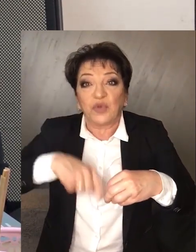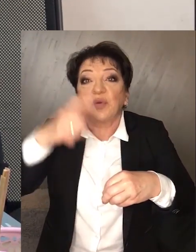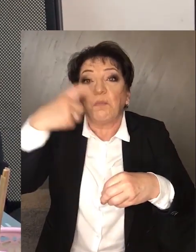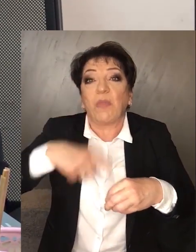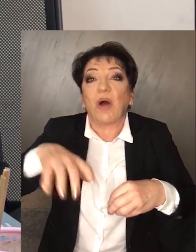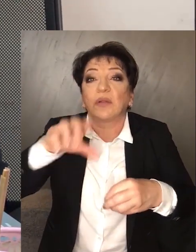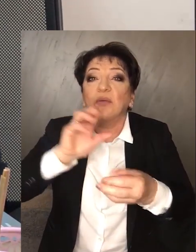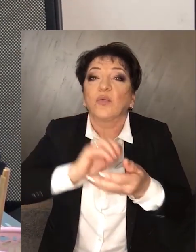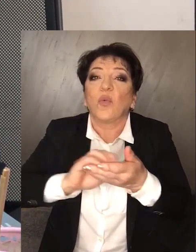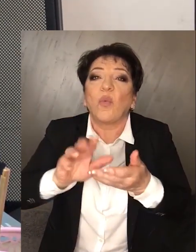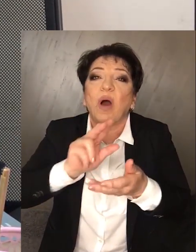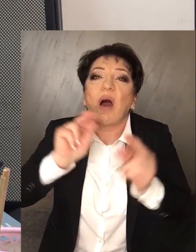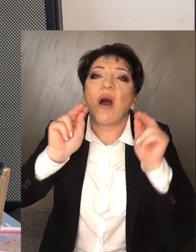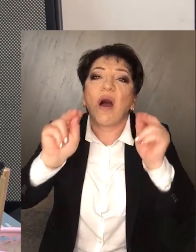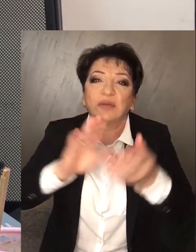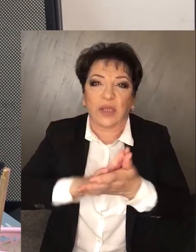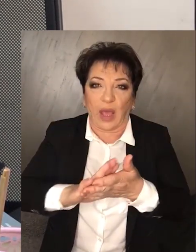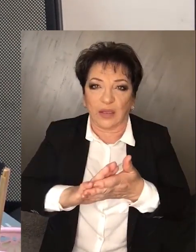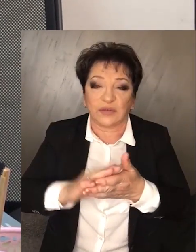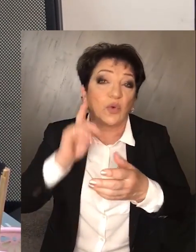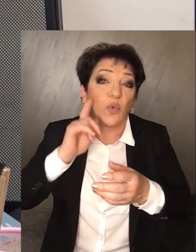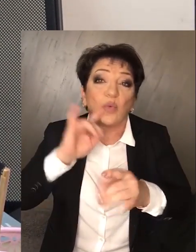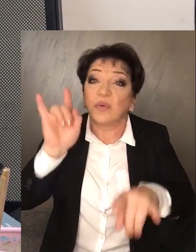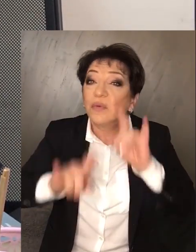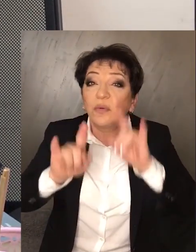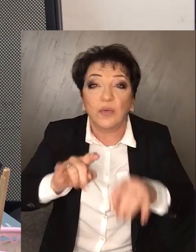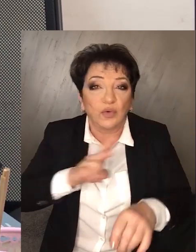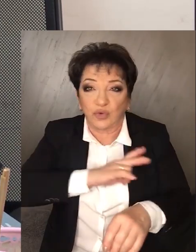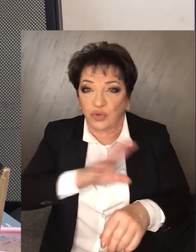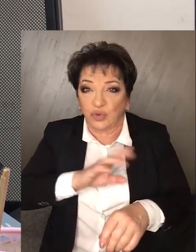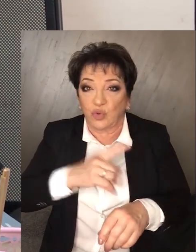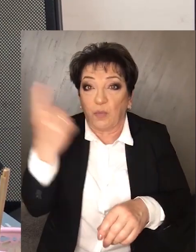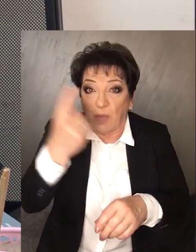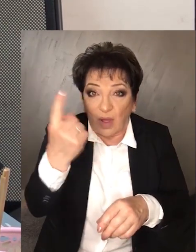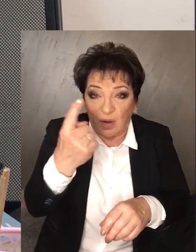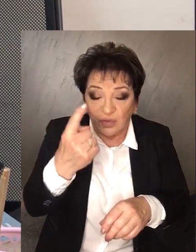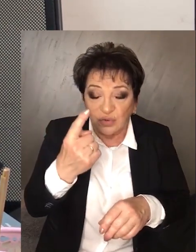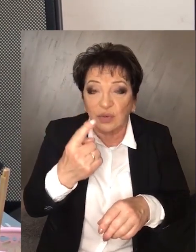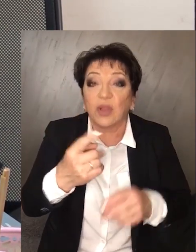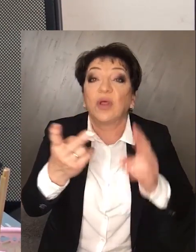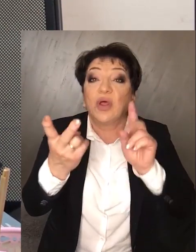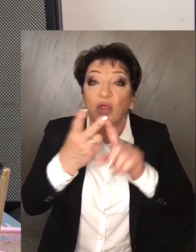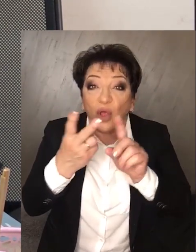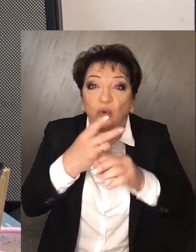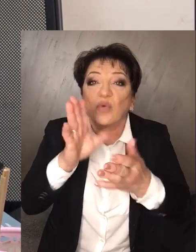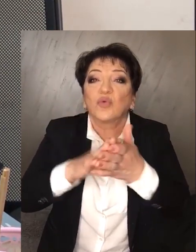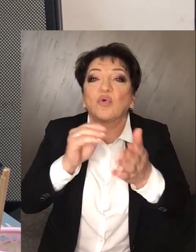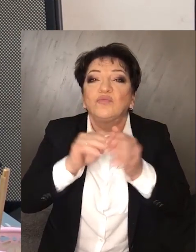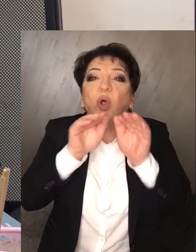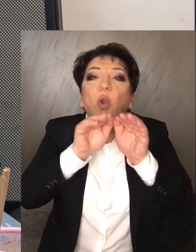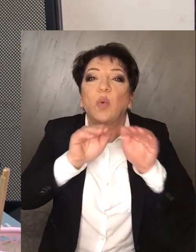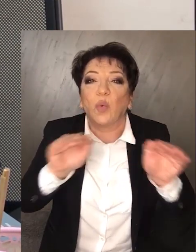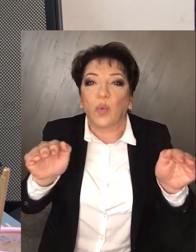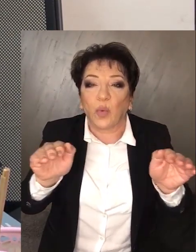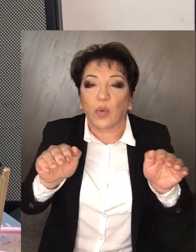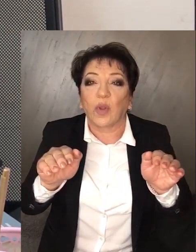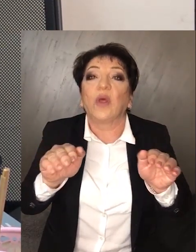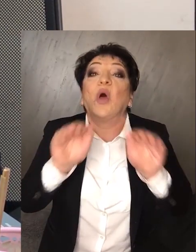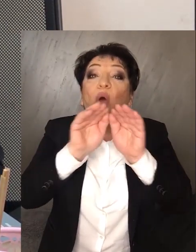բայց անկեղծությունը ամենաառաջին հարստությունն է, որ ունի խուլերի աշխարհը։ Երկրորդը լռությունն